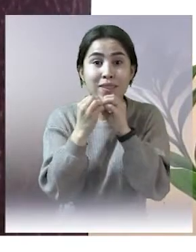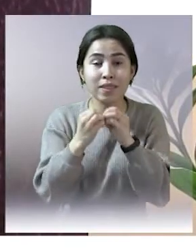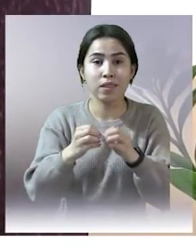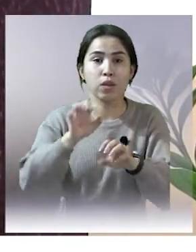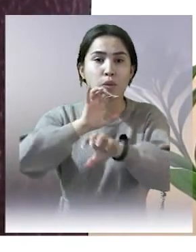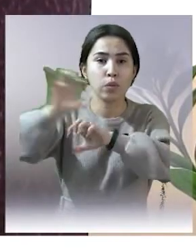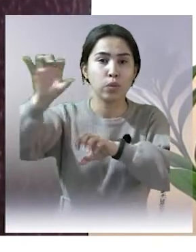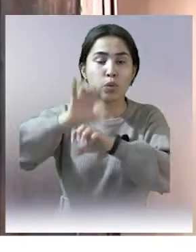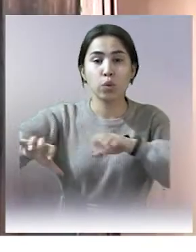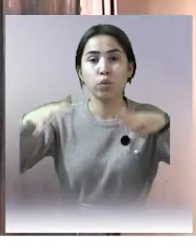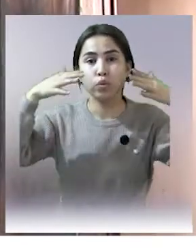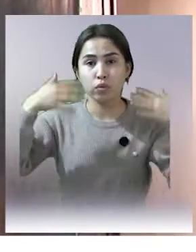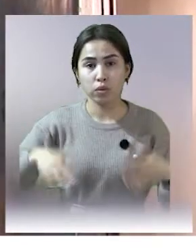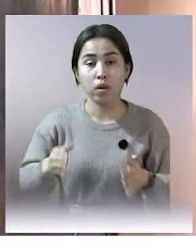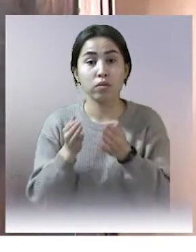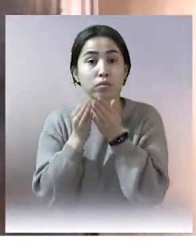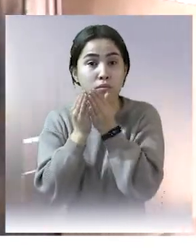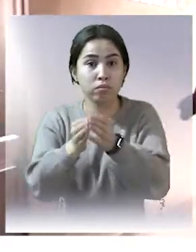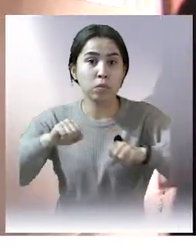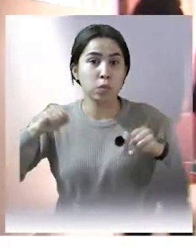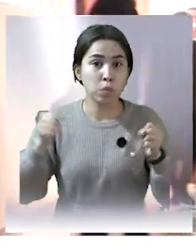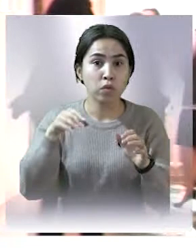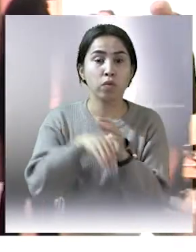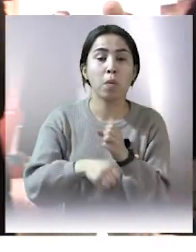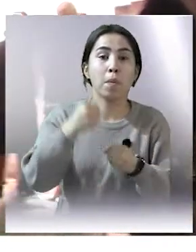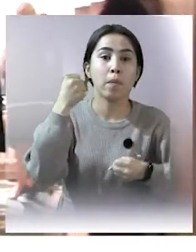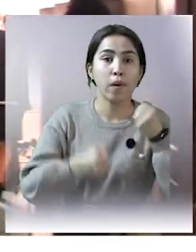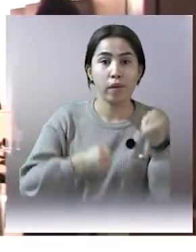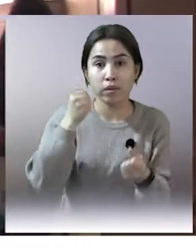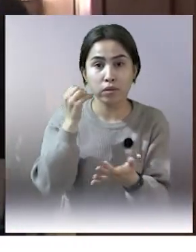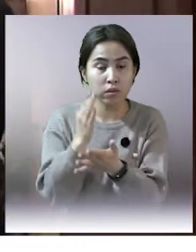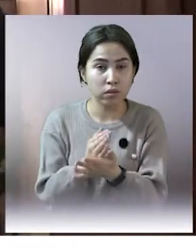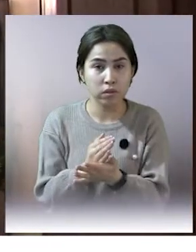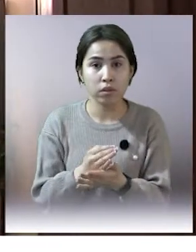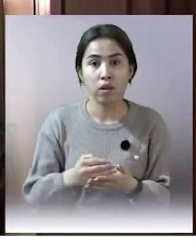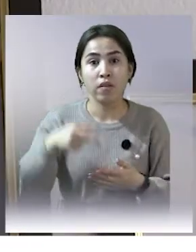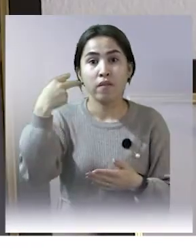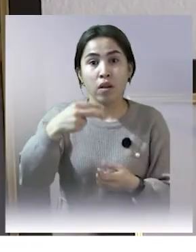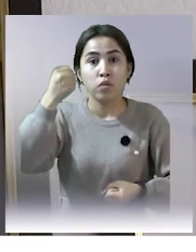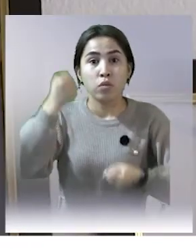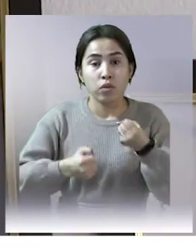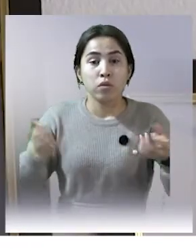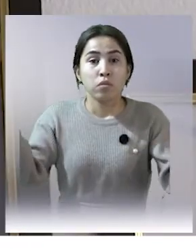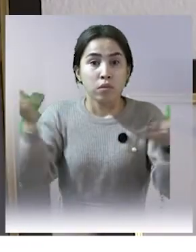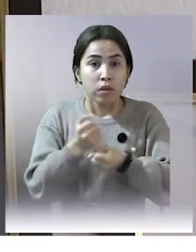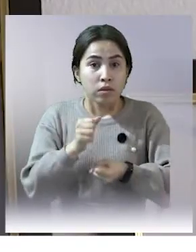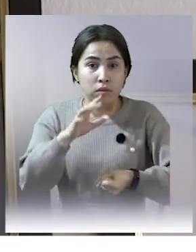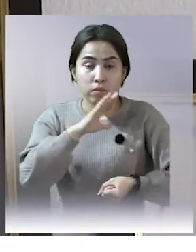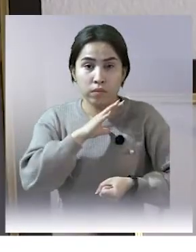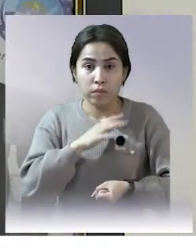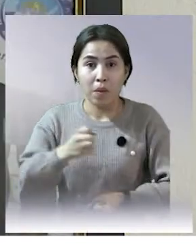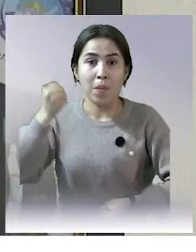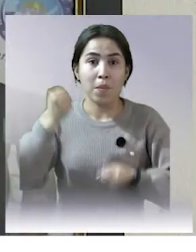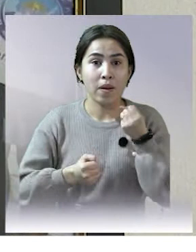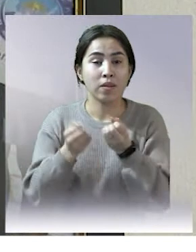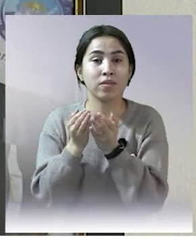ішінде 10 мыңнан аса педагог жаңартылған білім мазмұны бойынша болса, 36-сы үш тілді курстан өткен. Ал робототехника бойынша дәріс